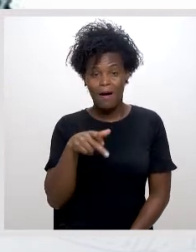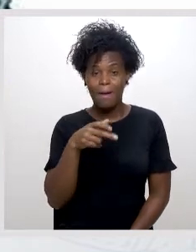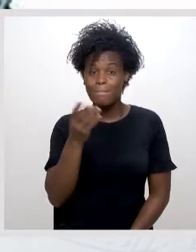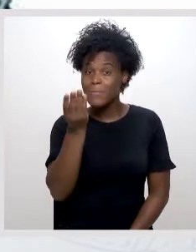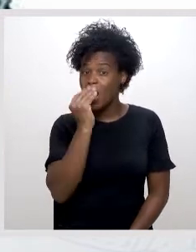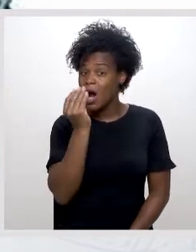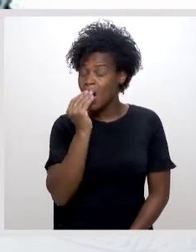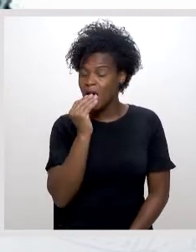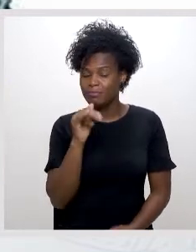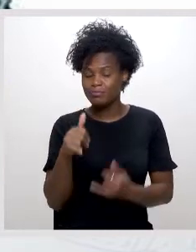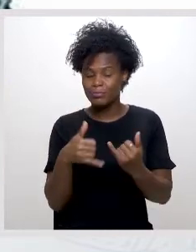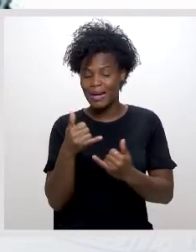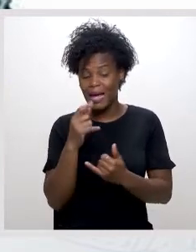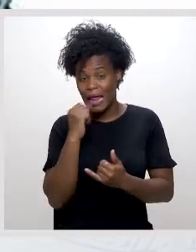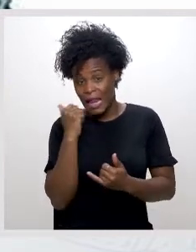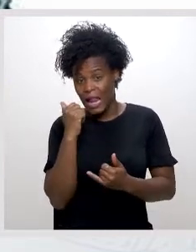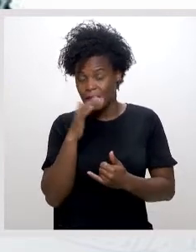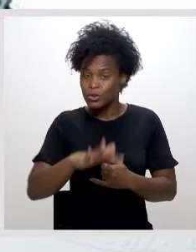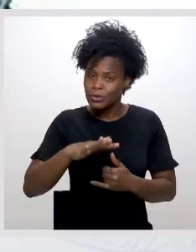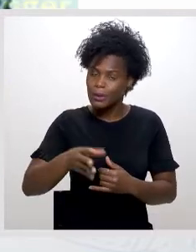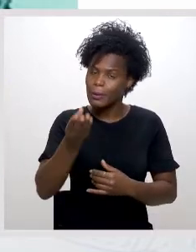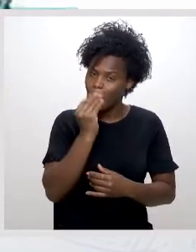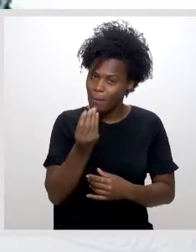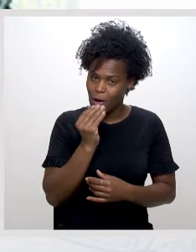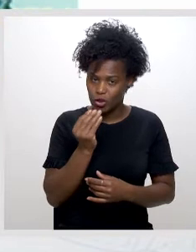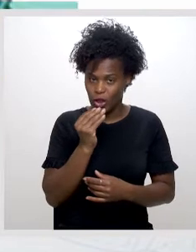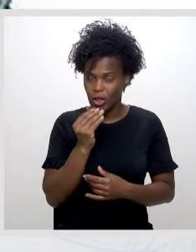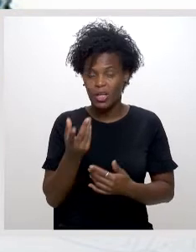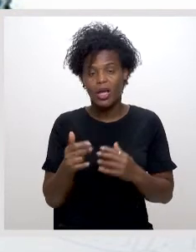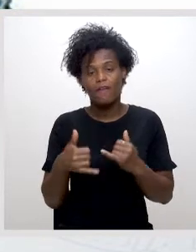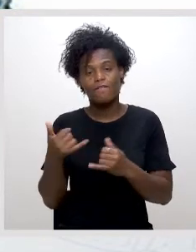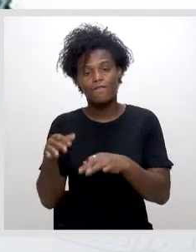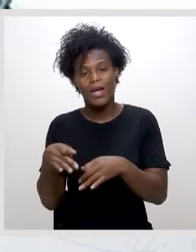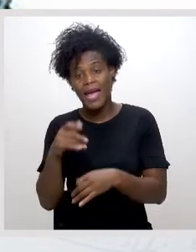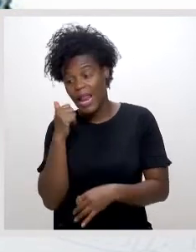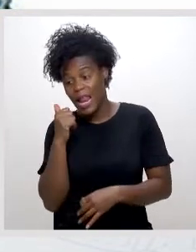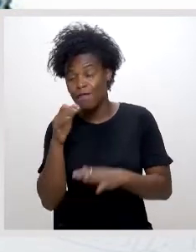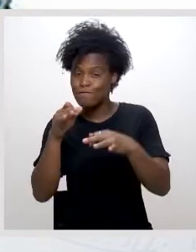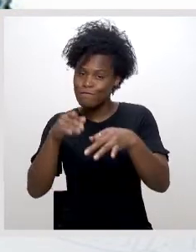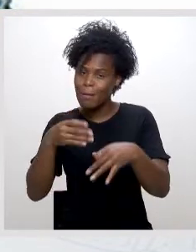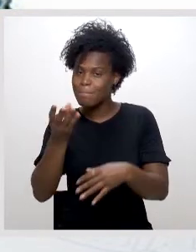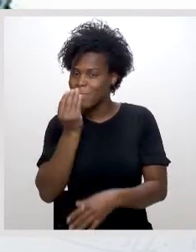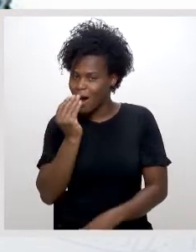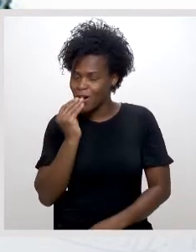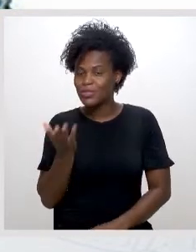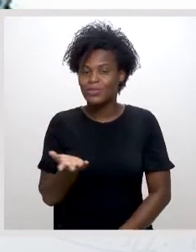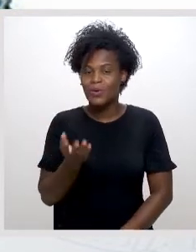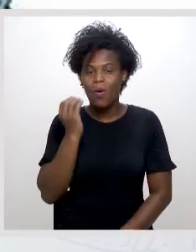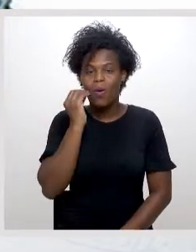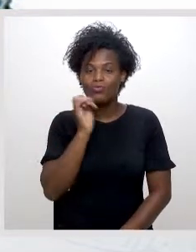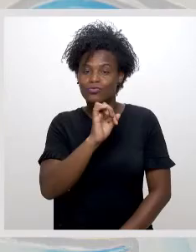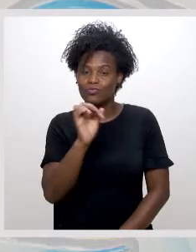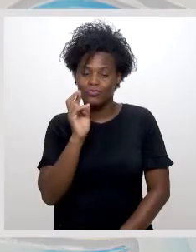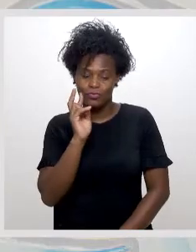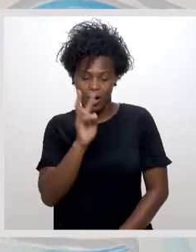Ensuite, il est en train de manger. Et finalement, il vient de manger. Donc, comme tu peux